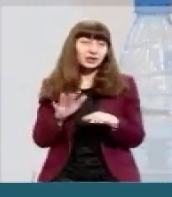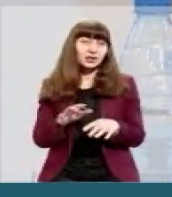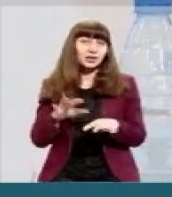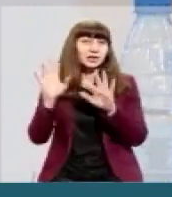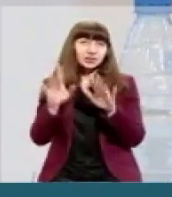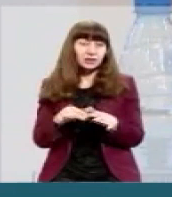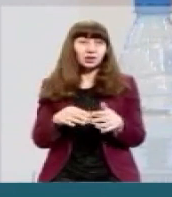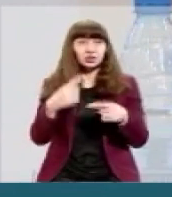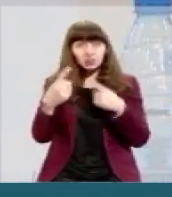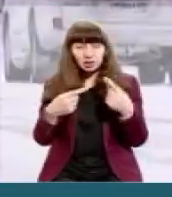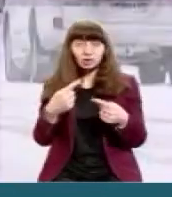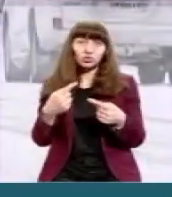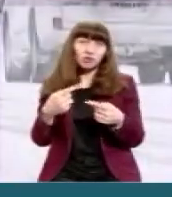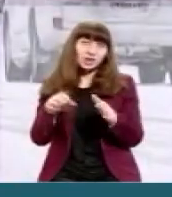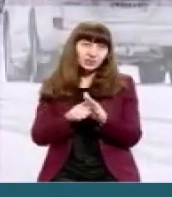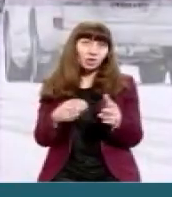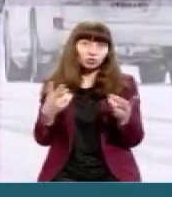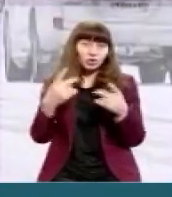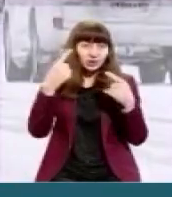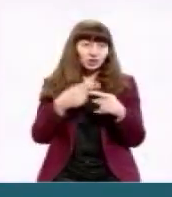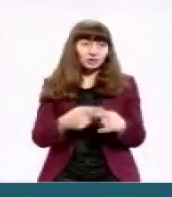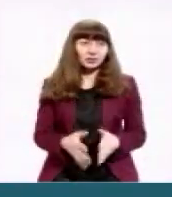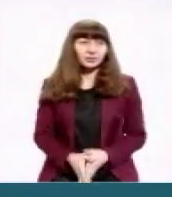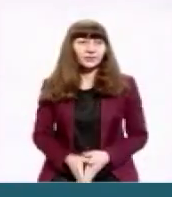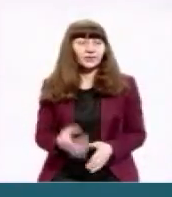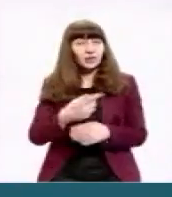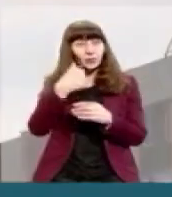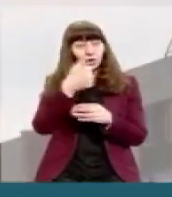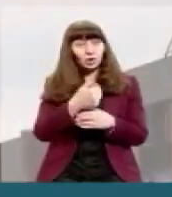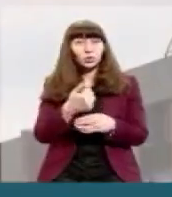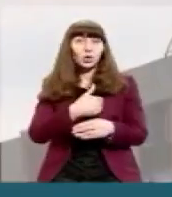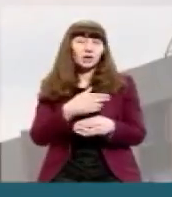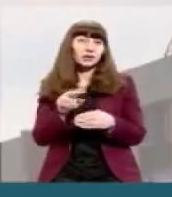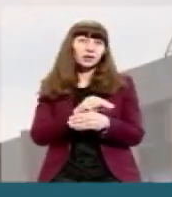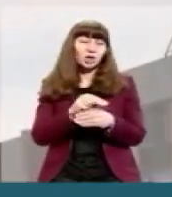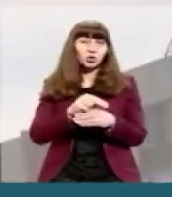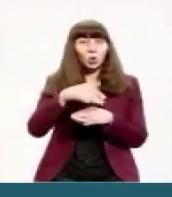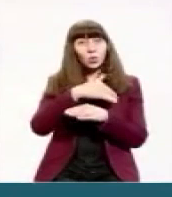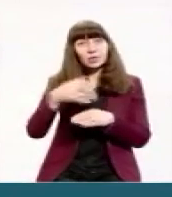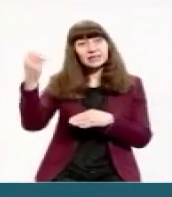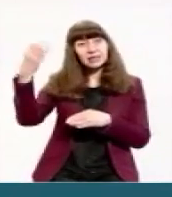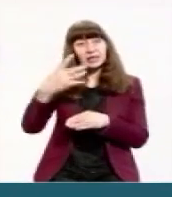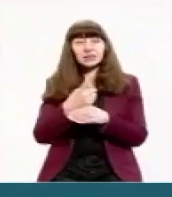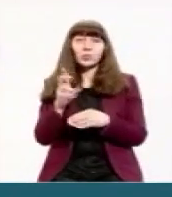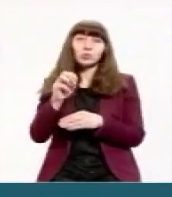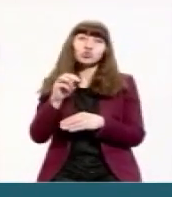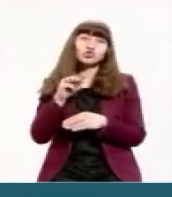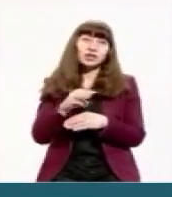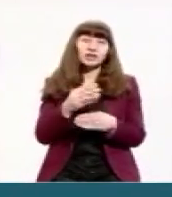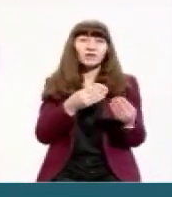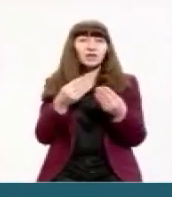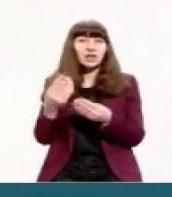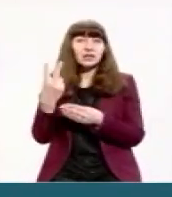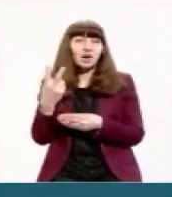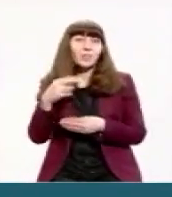нужно техникой заниматься. В этом году в городе планируется основательная реконструкция уличного освещения. На это из бюджета будет выделено